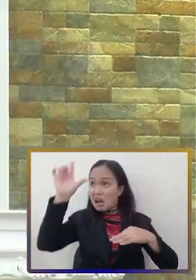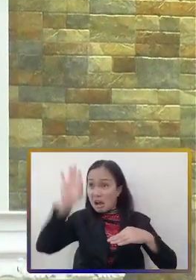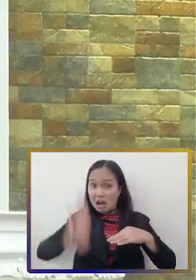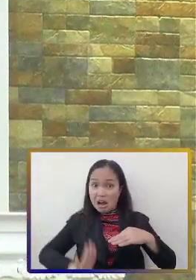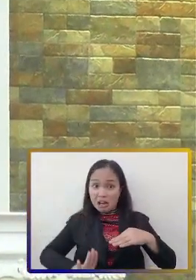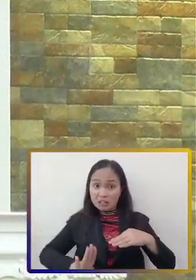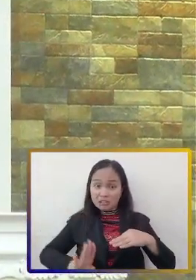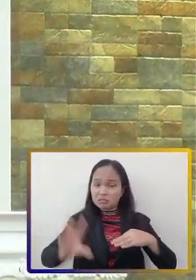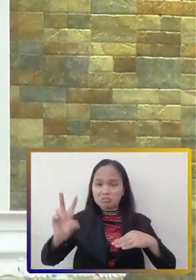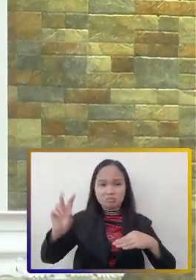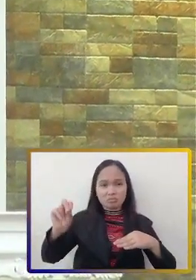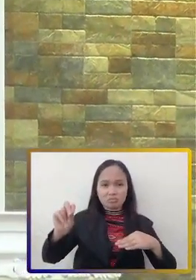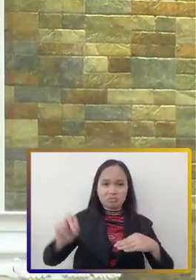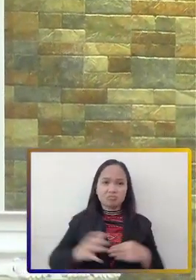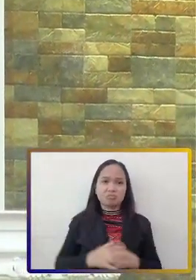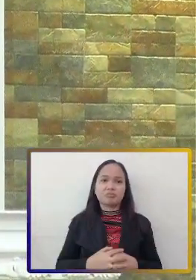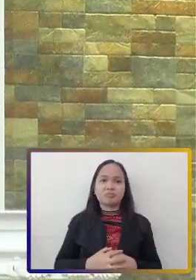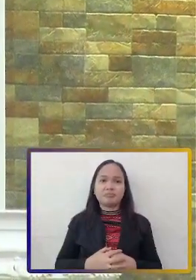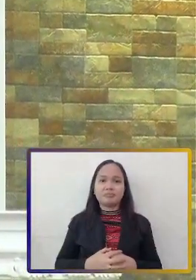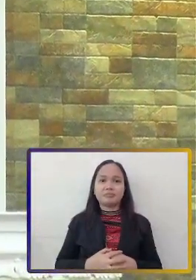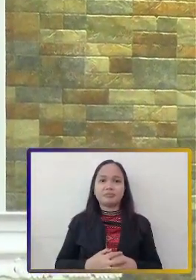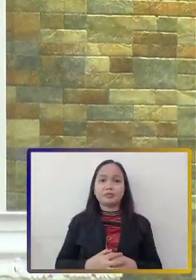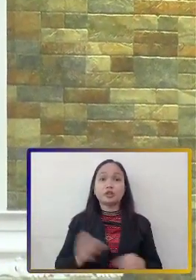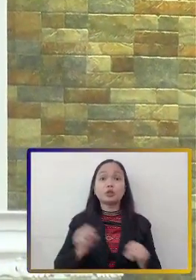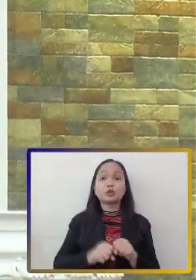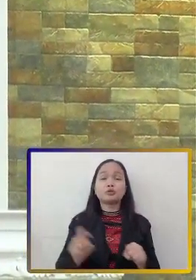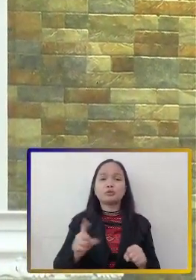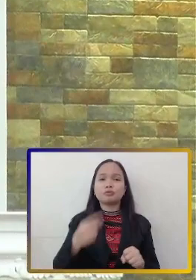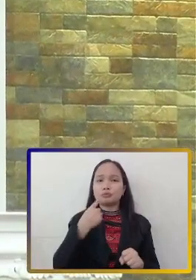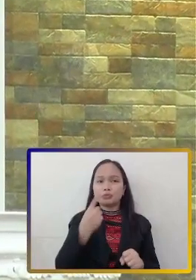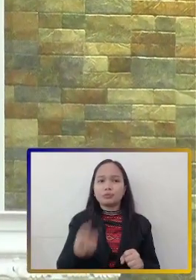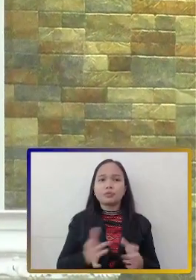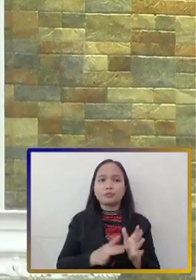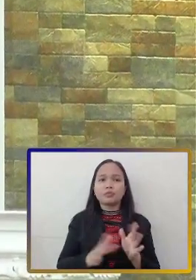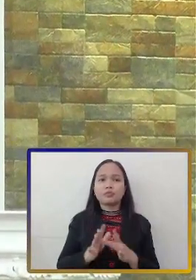Diyos. Do you understand? Sabi ng Biblia rito, kapatid,